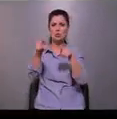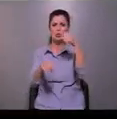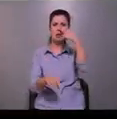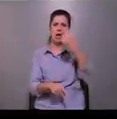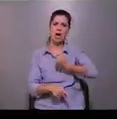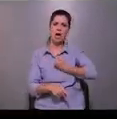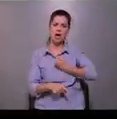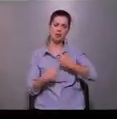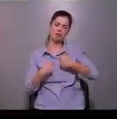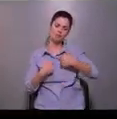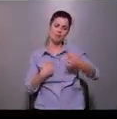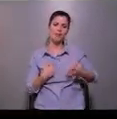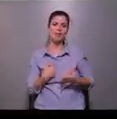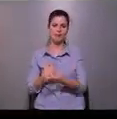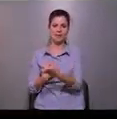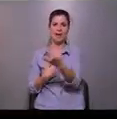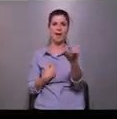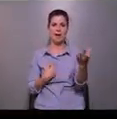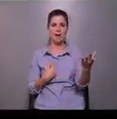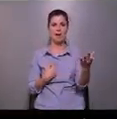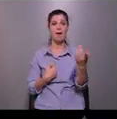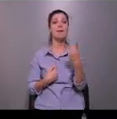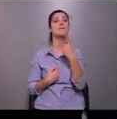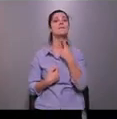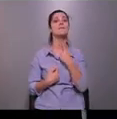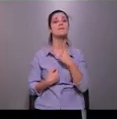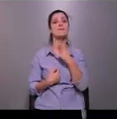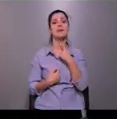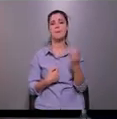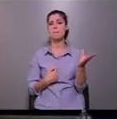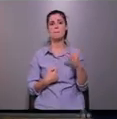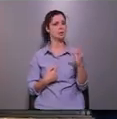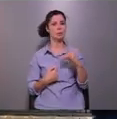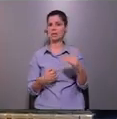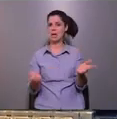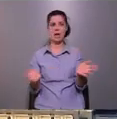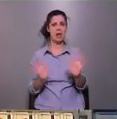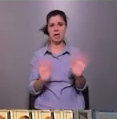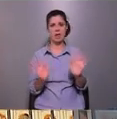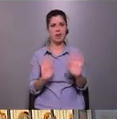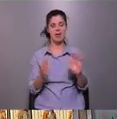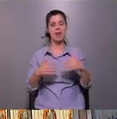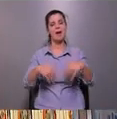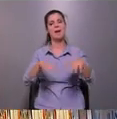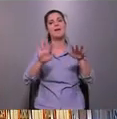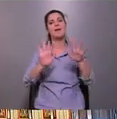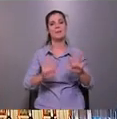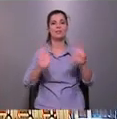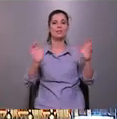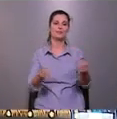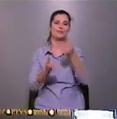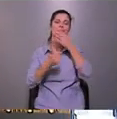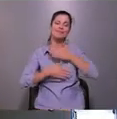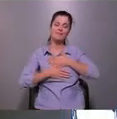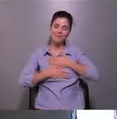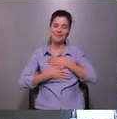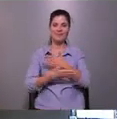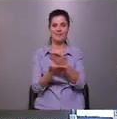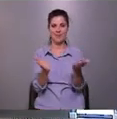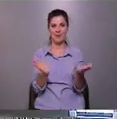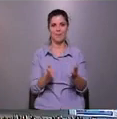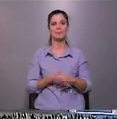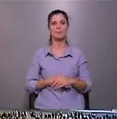assim como nós perdoamos a quem nos tem ofendido. E não nos deixeis cair em tentação, mas livrai-nos do